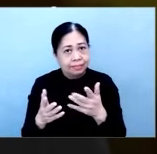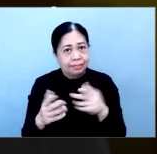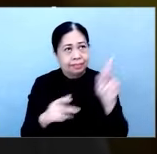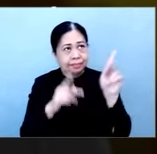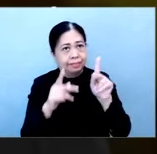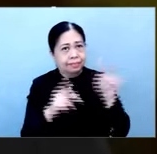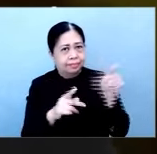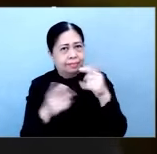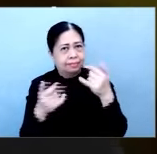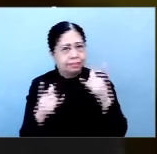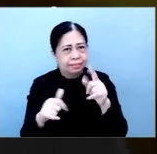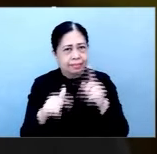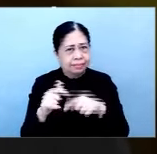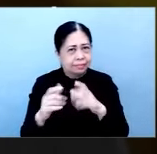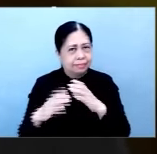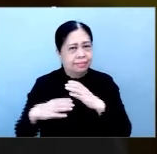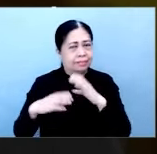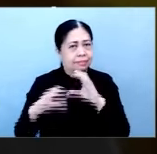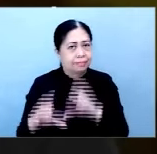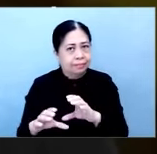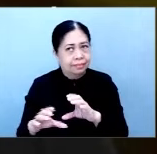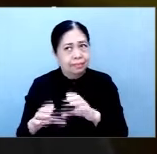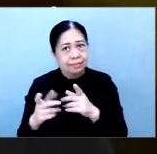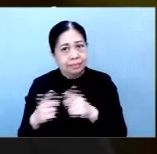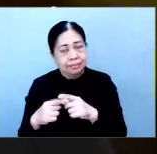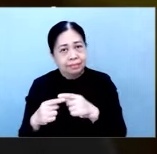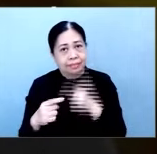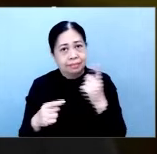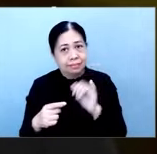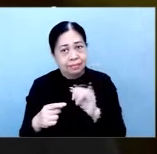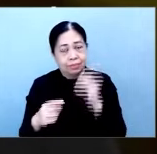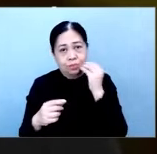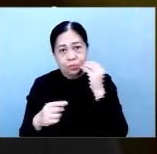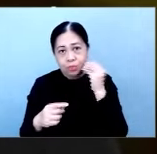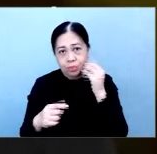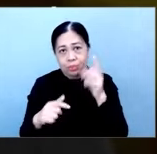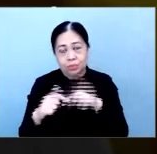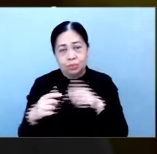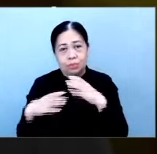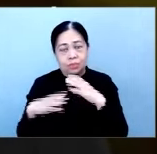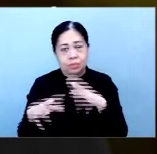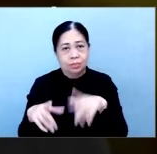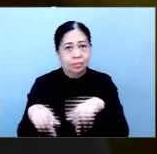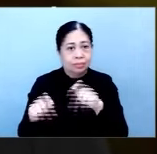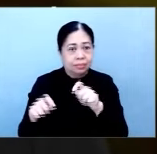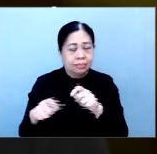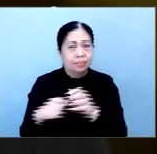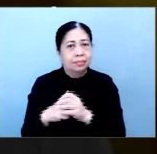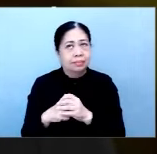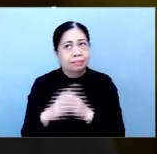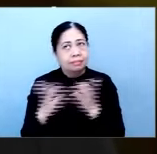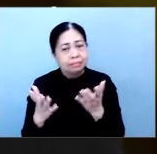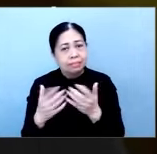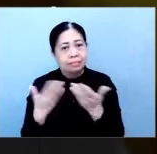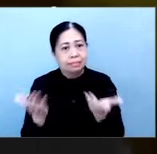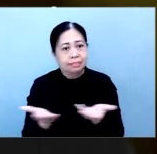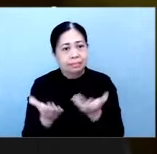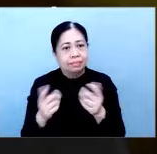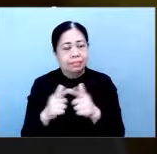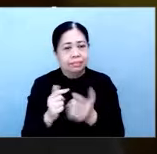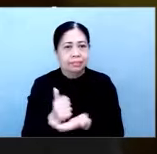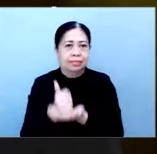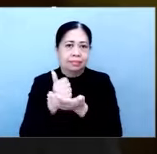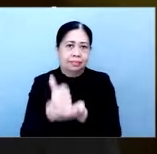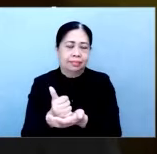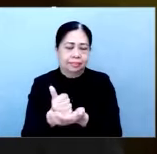people still cannot commit to their forever homes or cannot commit to adopting them, at least they're here to help in